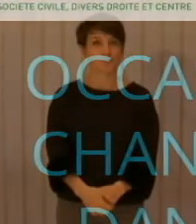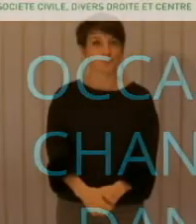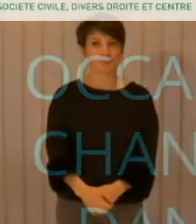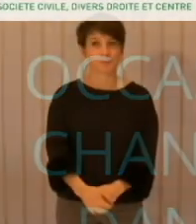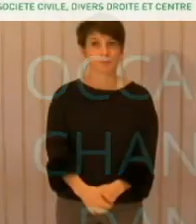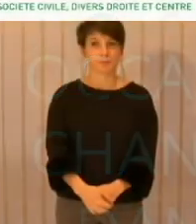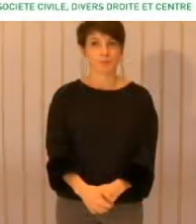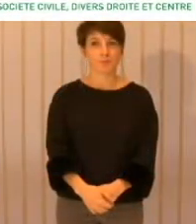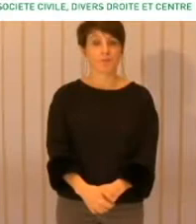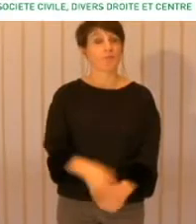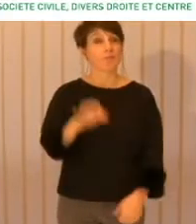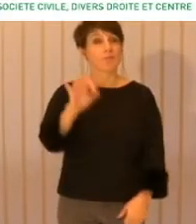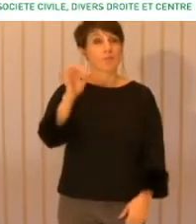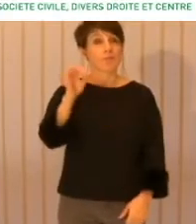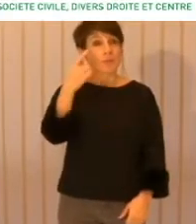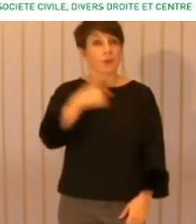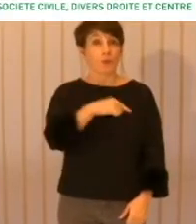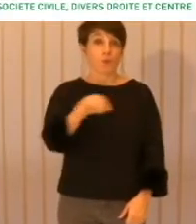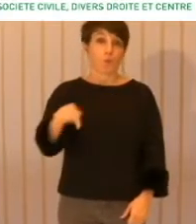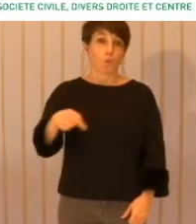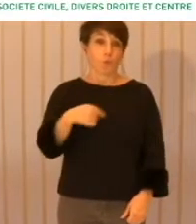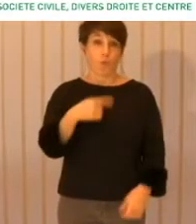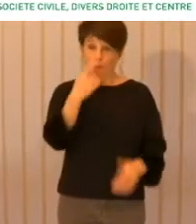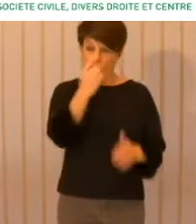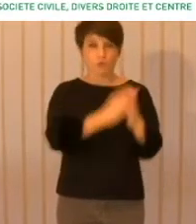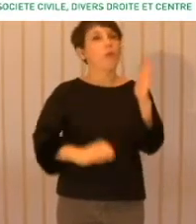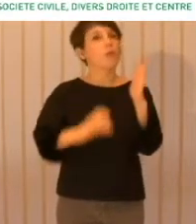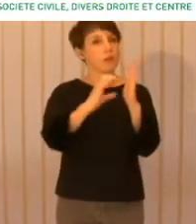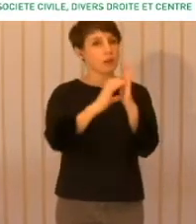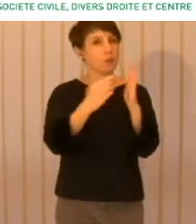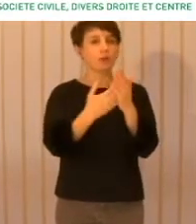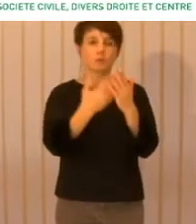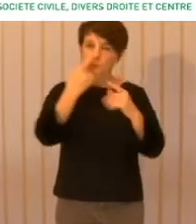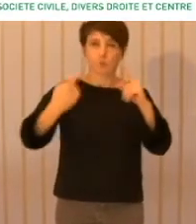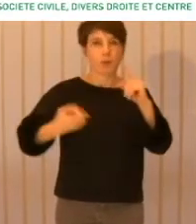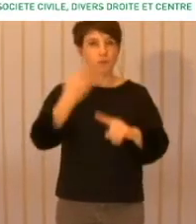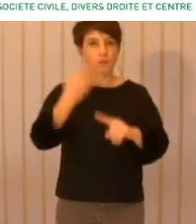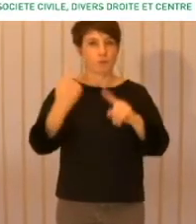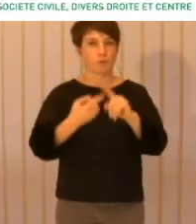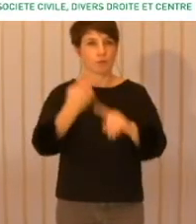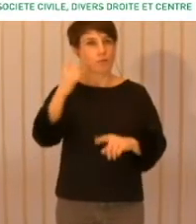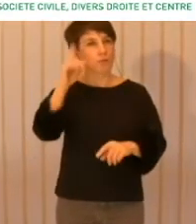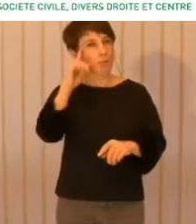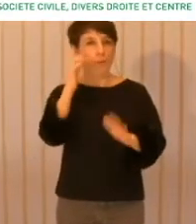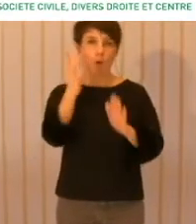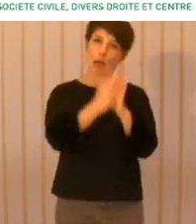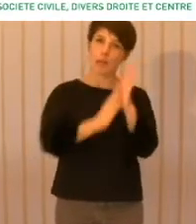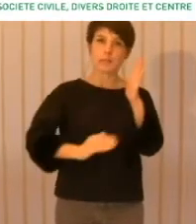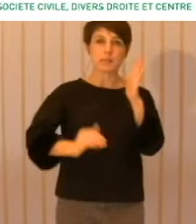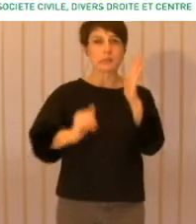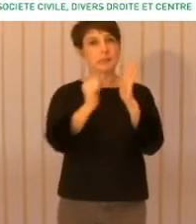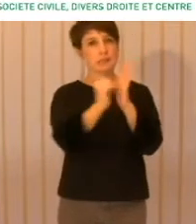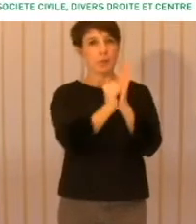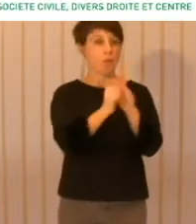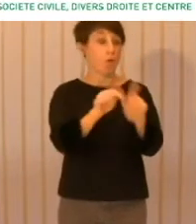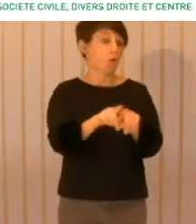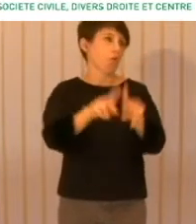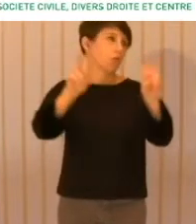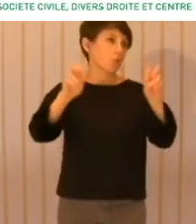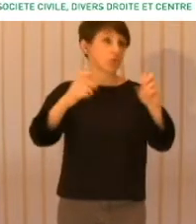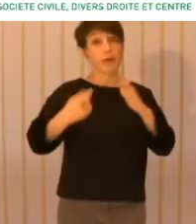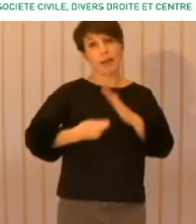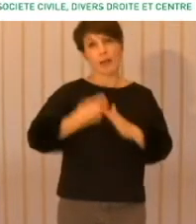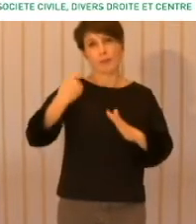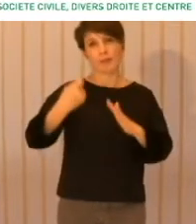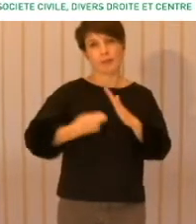Oui, pour nous, cette délibération est importante parce qu'elle est emblématique d'un syndrome de répétition qui vous